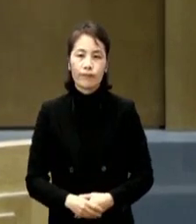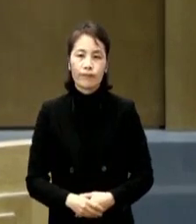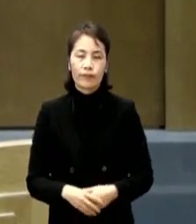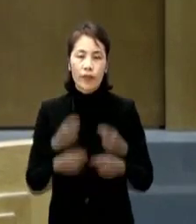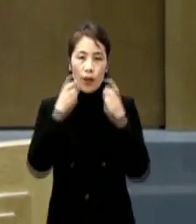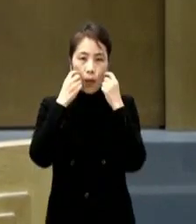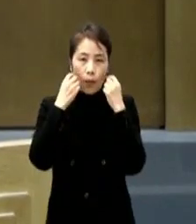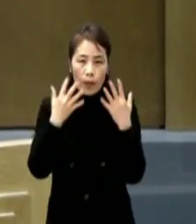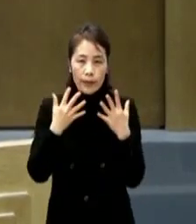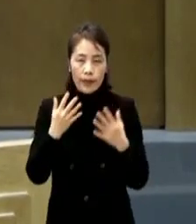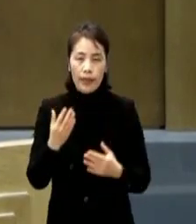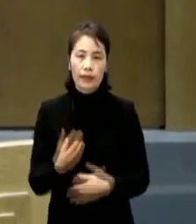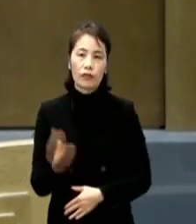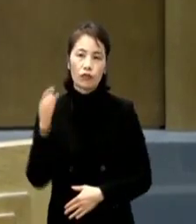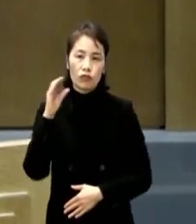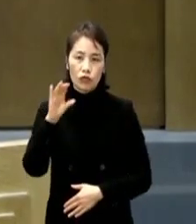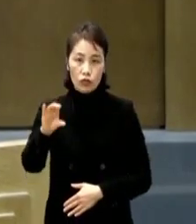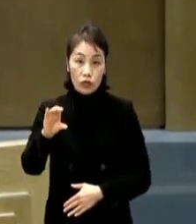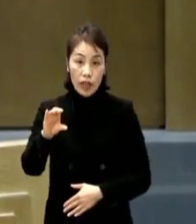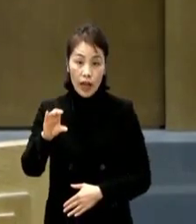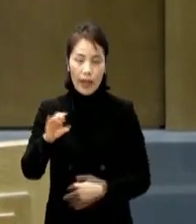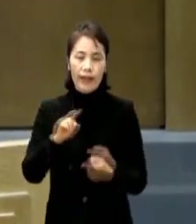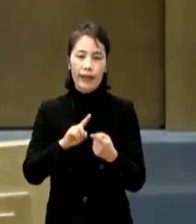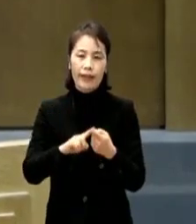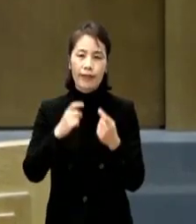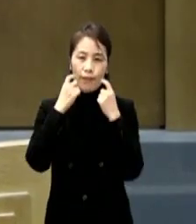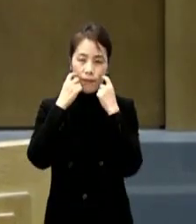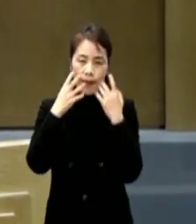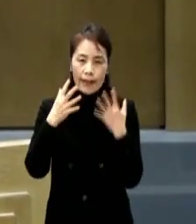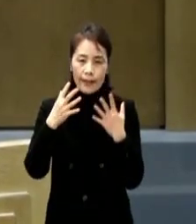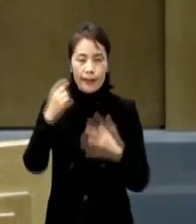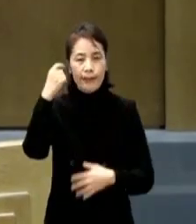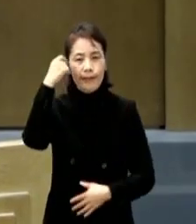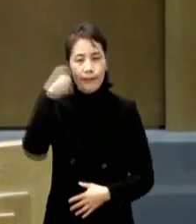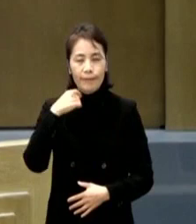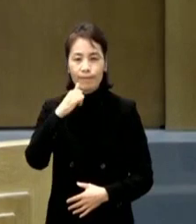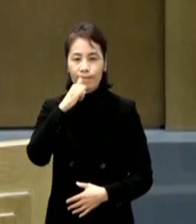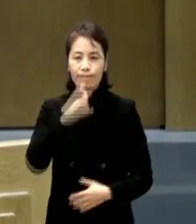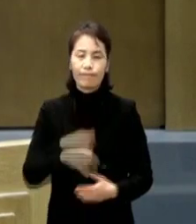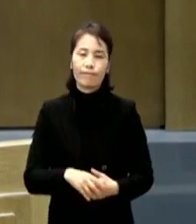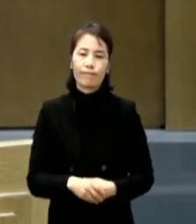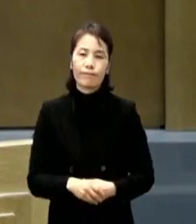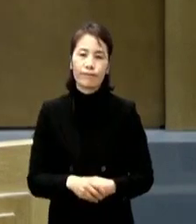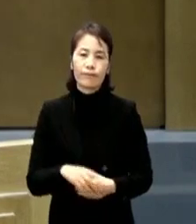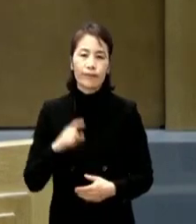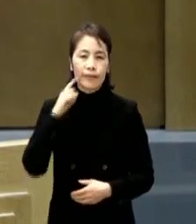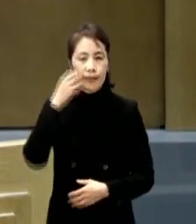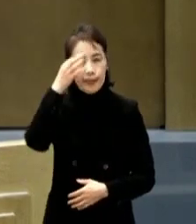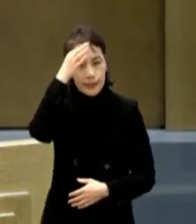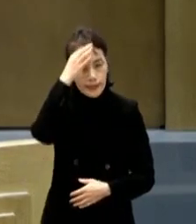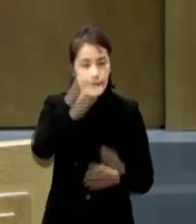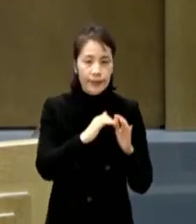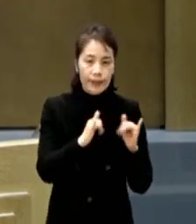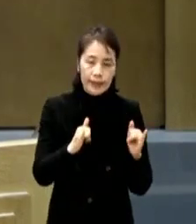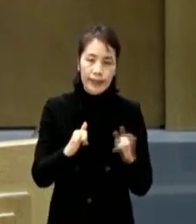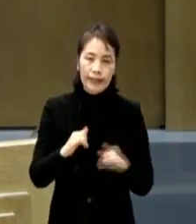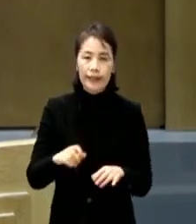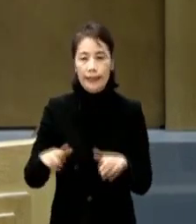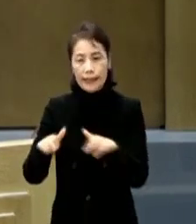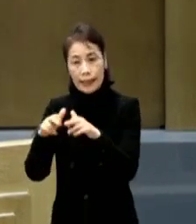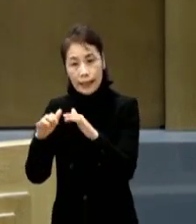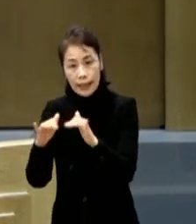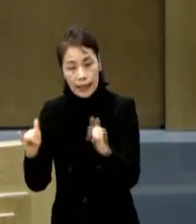확실한 투자 효과를 확인했습니다. 이에 기존 예술인, 장애인